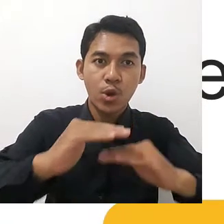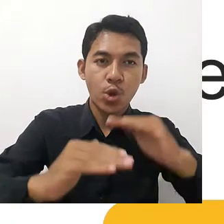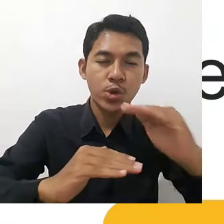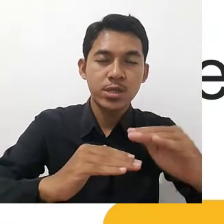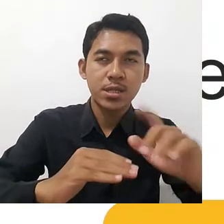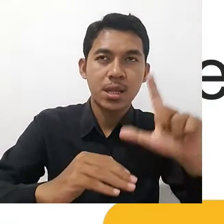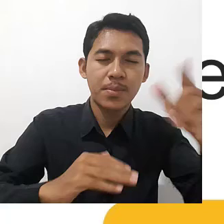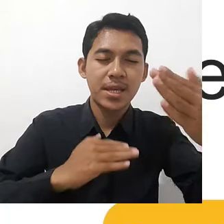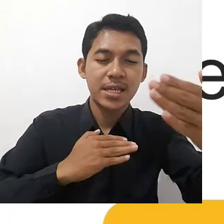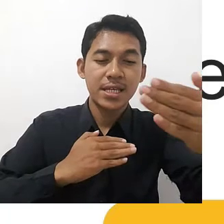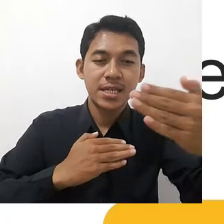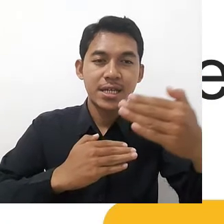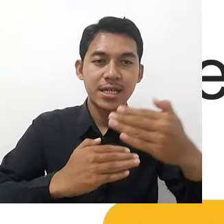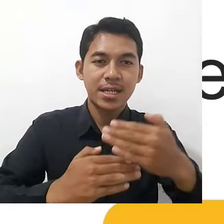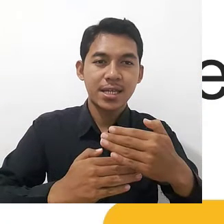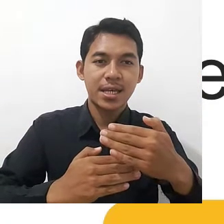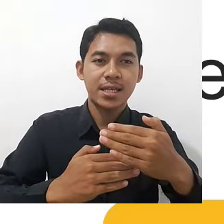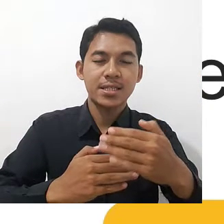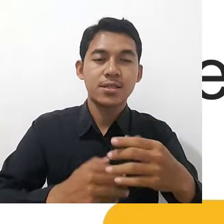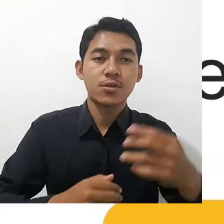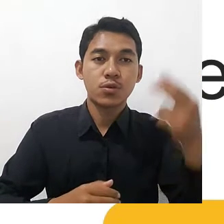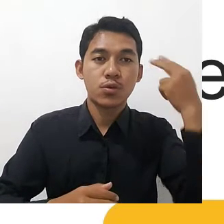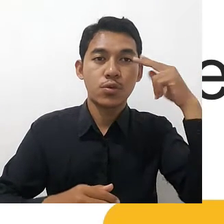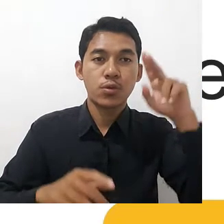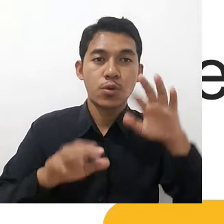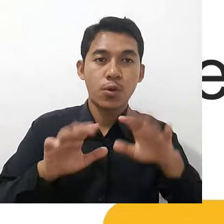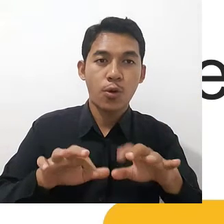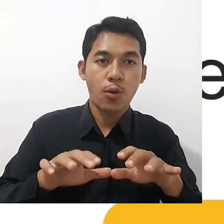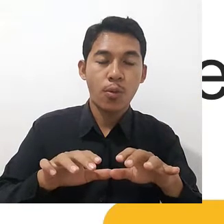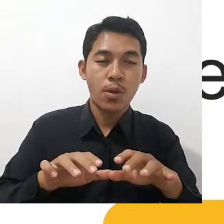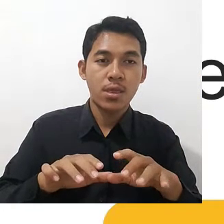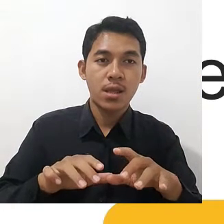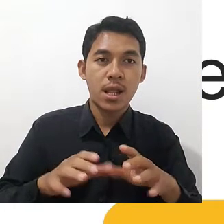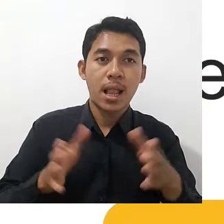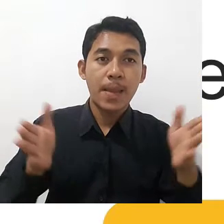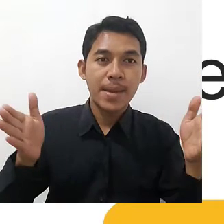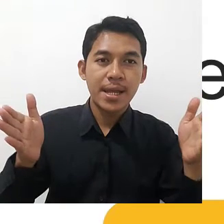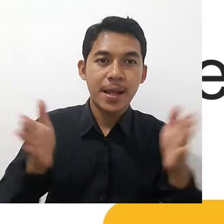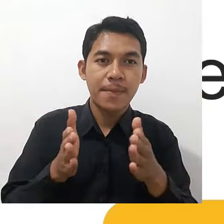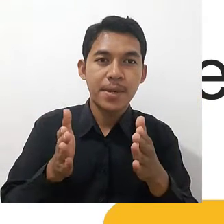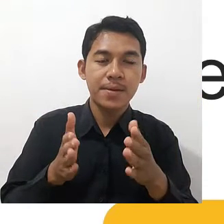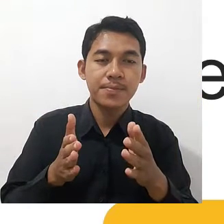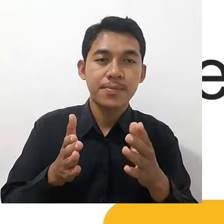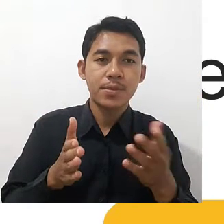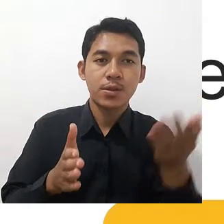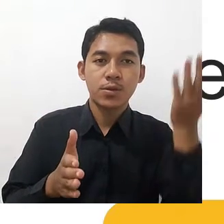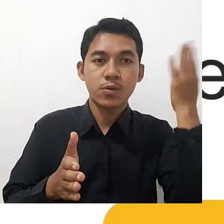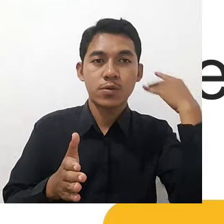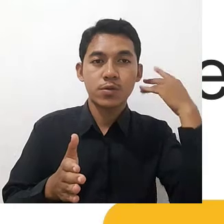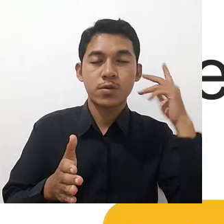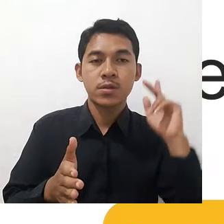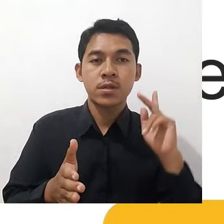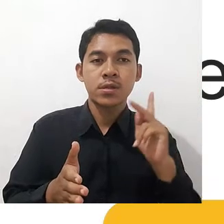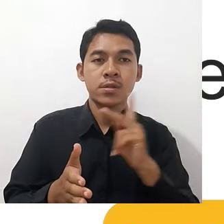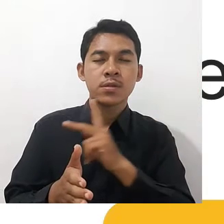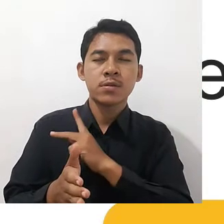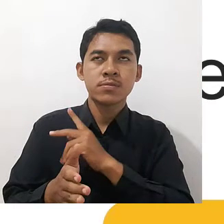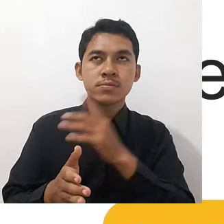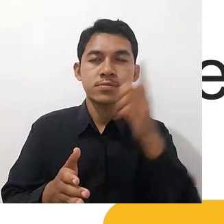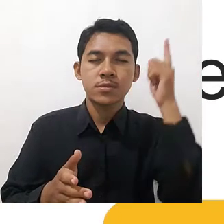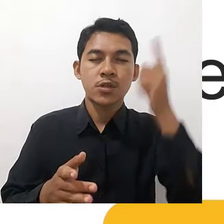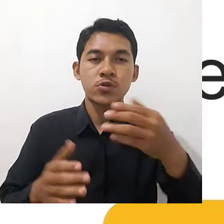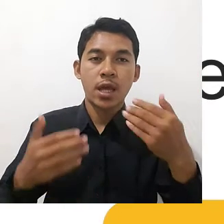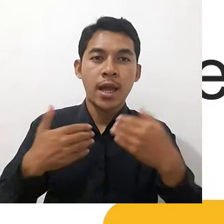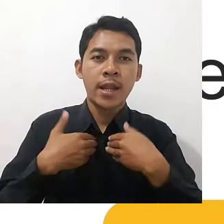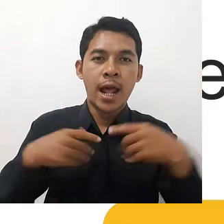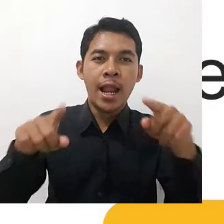ya, apa namanya, kalau kasus komputer tuh dia terjadi perampingan gitu tuh. Dari yang tadinya kita perlu lapangan seukuran apa ya,